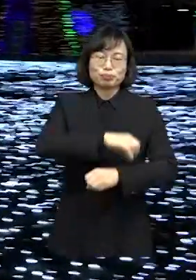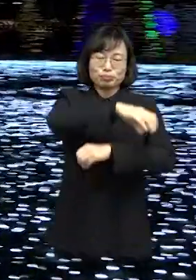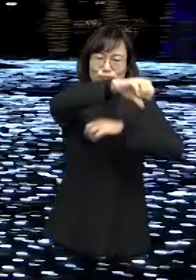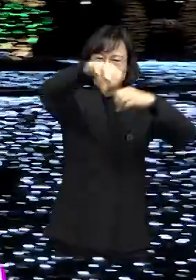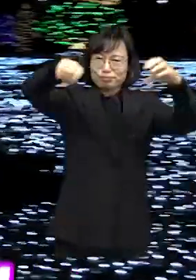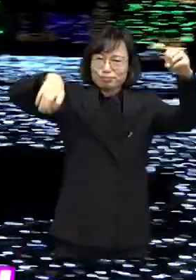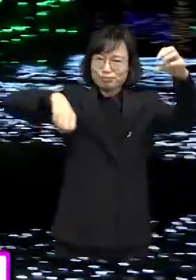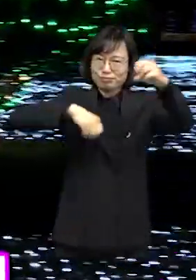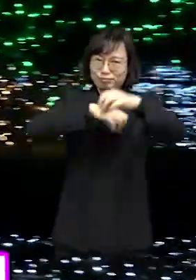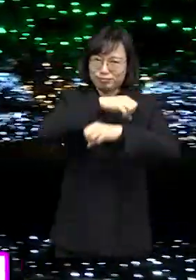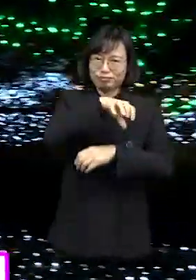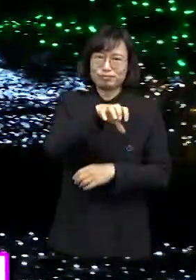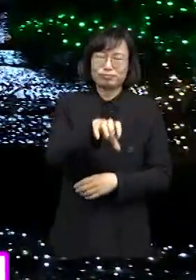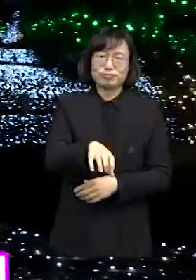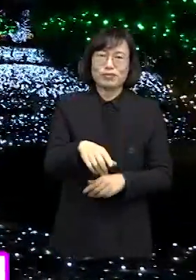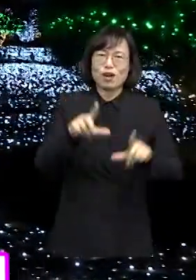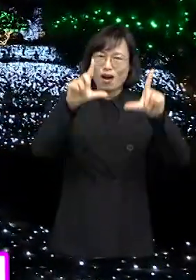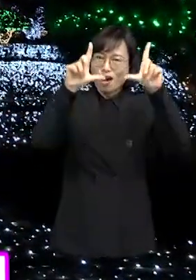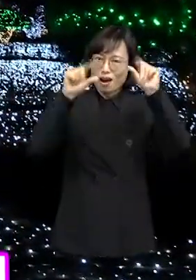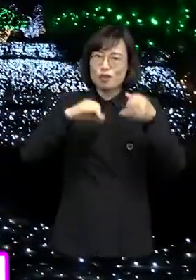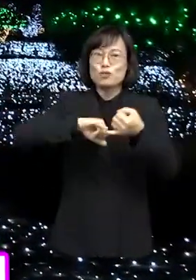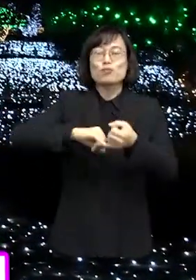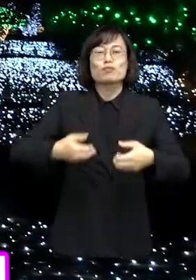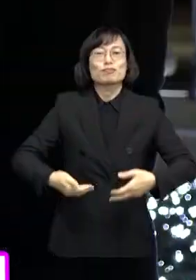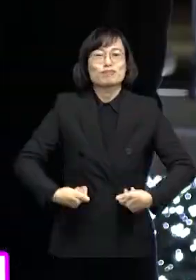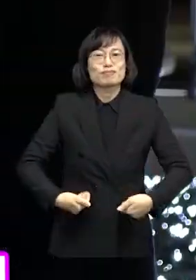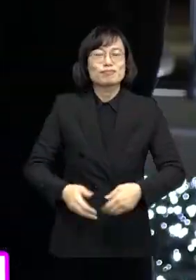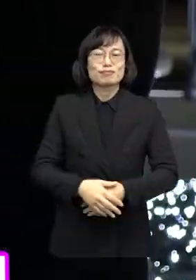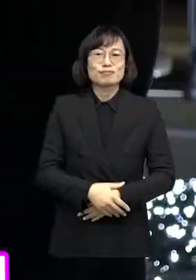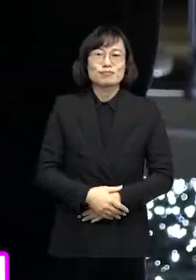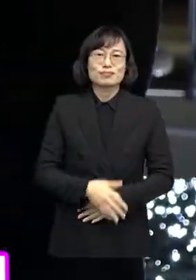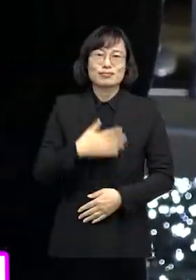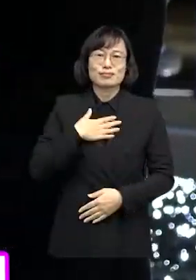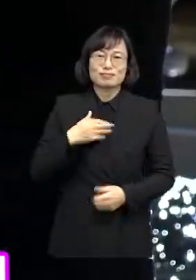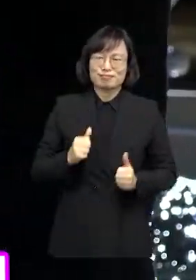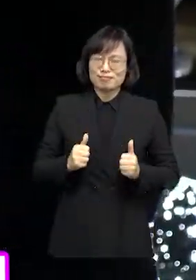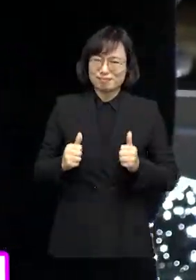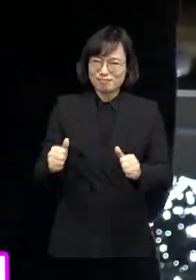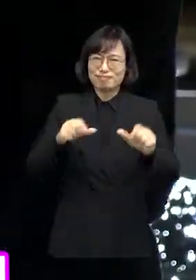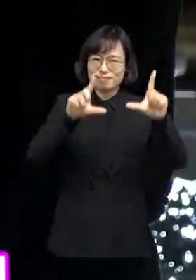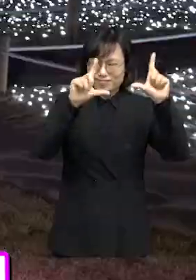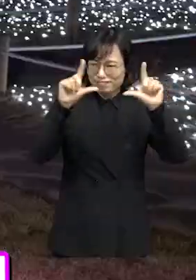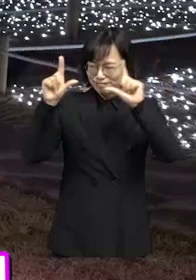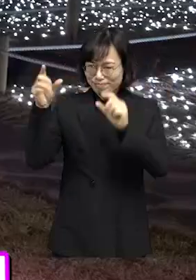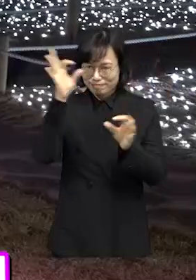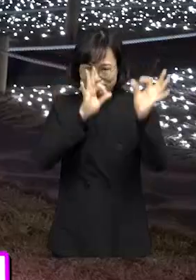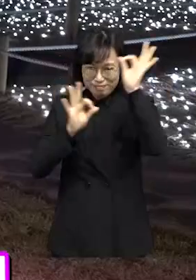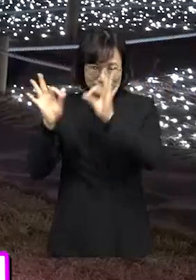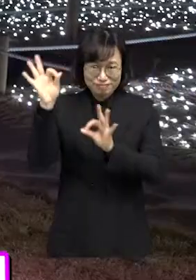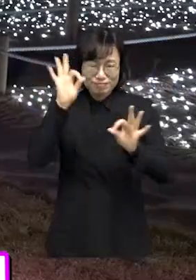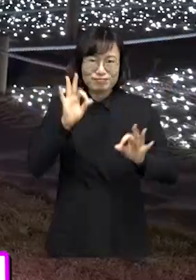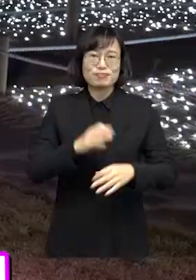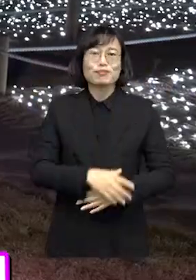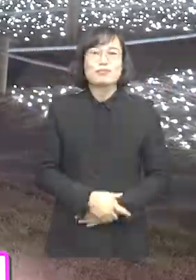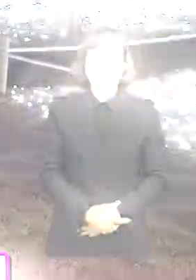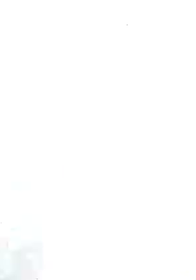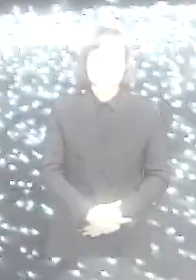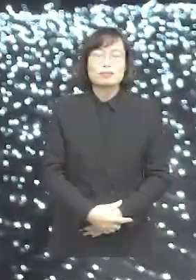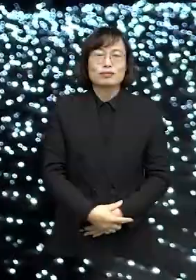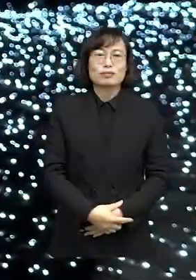조명들이 비치는 이곳에서 당연히 사진은 빼놓을 수가 없겠죠? 저도 열심히 포토스팟을 찾아봤습니다.